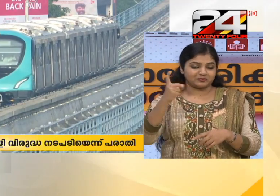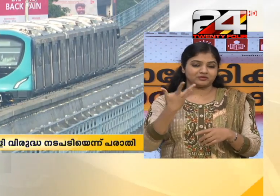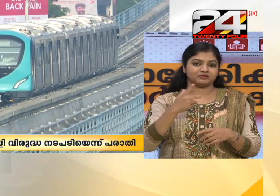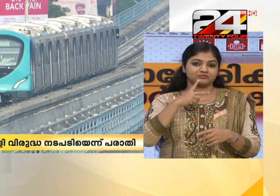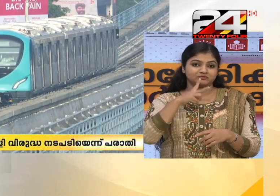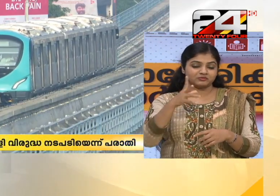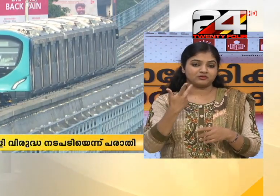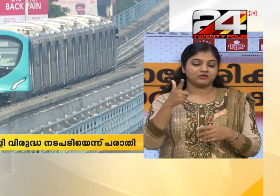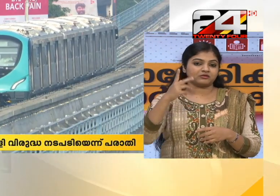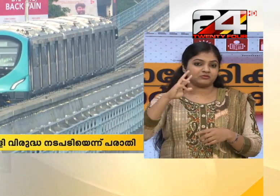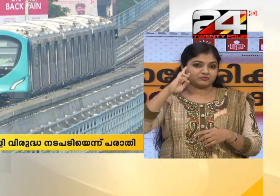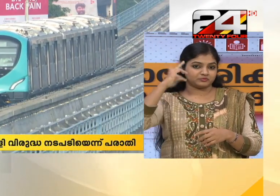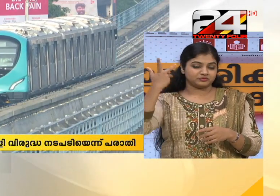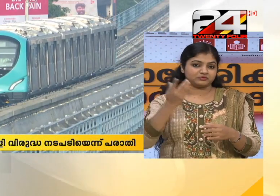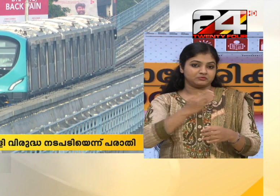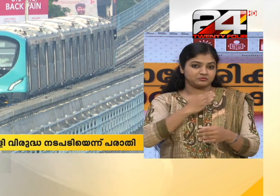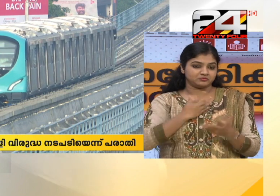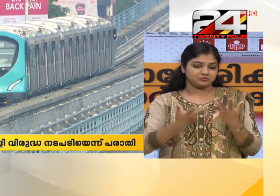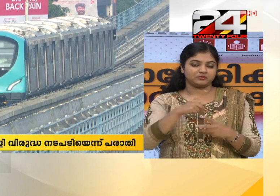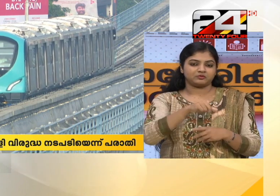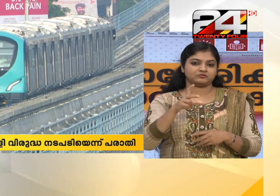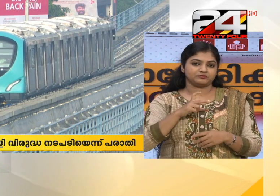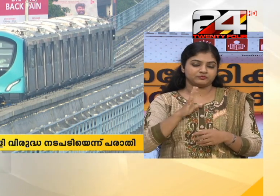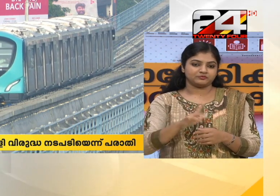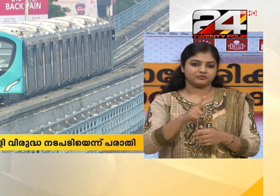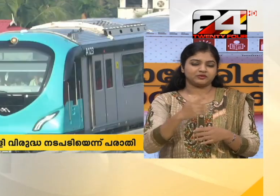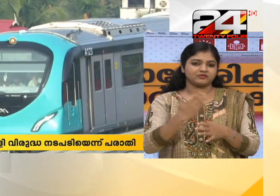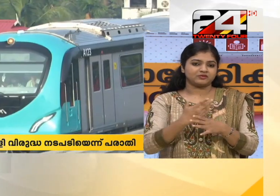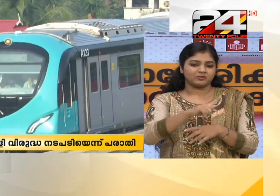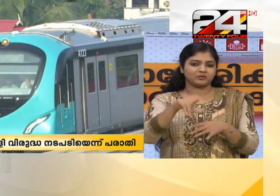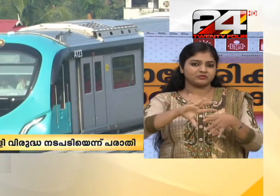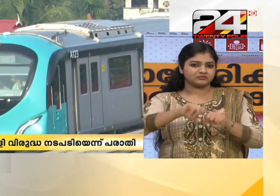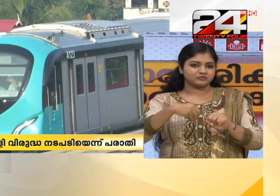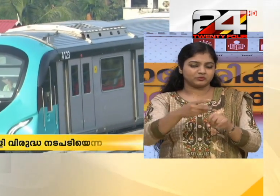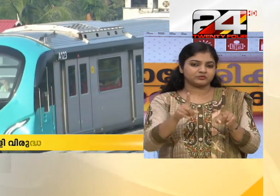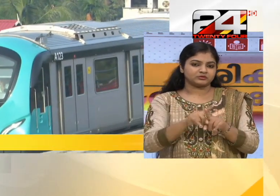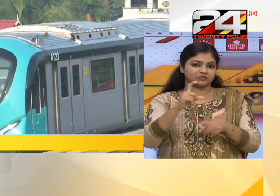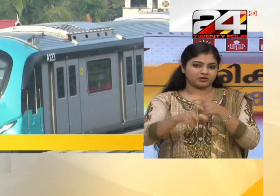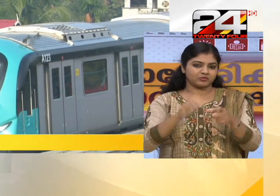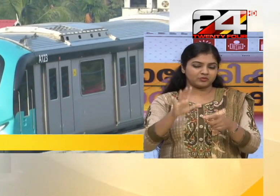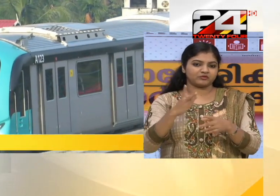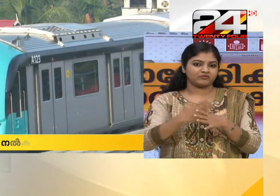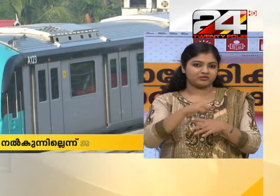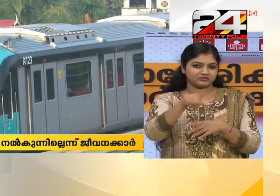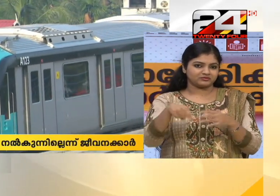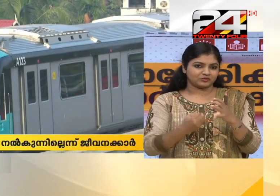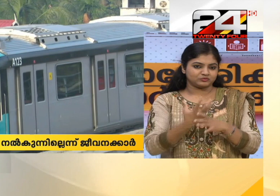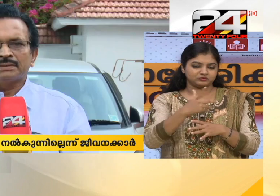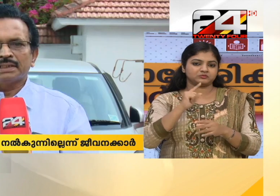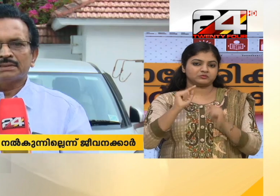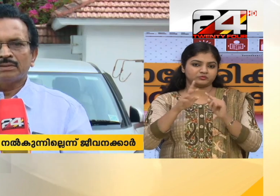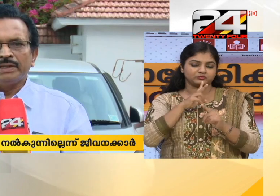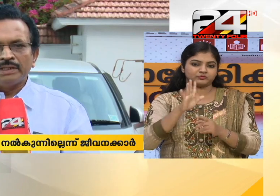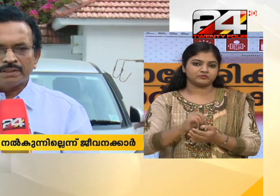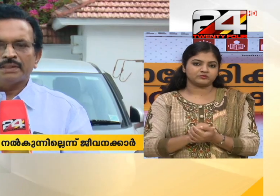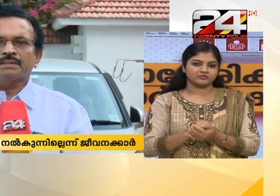പ്രതികാര നടപടി ഉണ്ടാകുമോ എന്ന ഭയവും ജീവനക്കാർക്കുണ്ട്. തികച്ചും തൊഴിലാളി വിരുദ്ധ നടപടികളാണ് കമ്പനി സ്വീകരിക്കുന്നതെന്ന് തൊഴിലാളി സംഘടനകൾ പറയുന്നു.